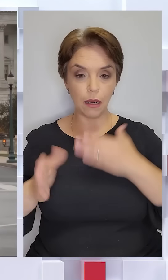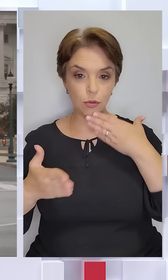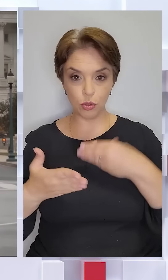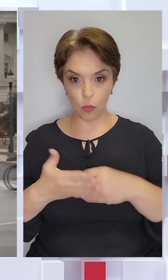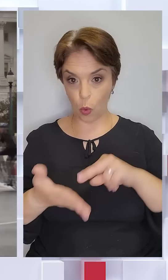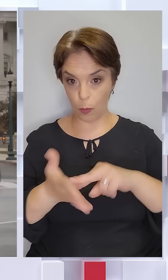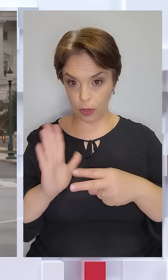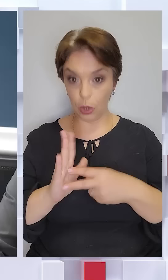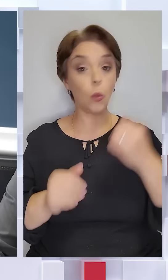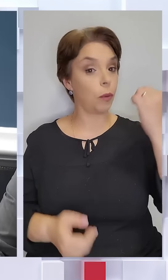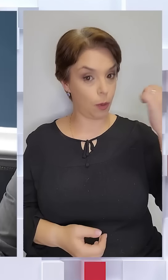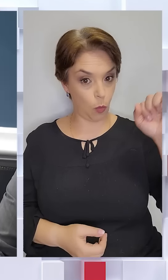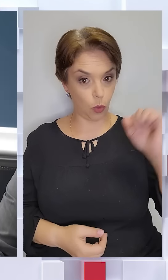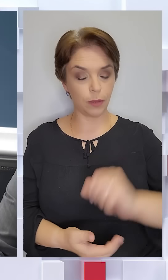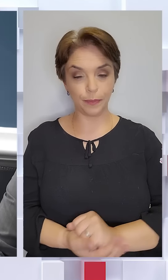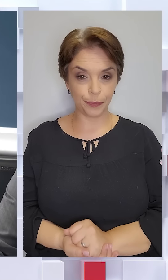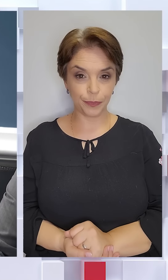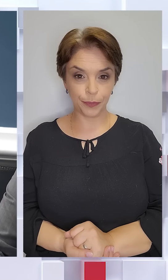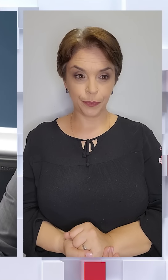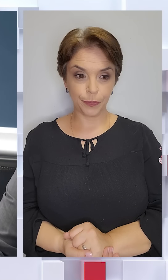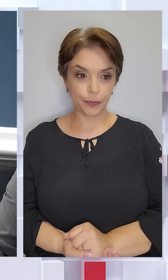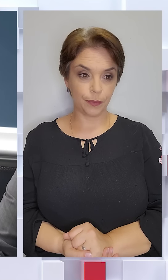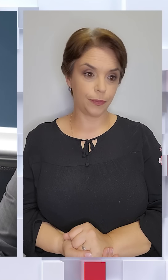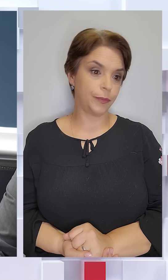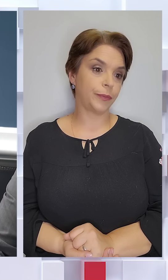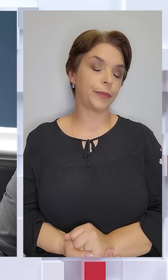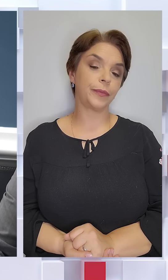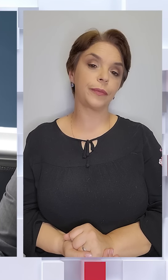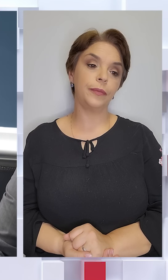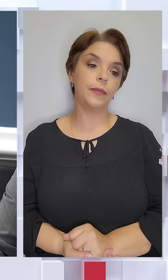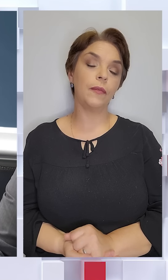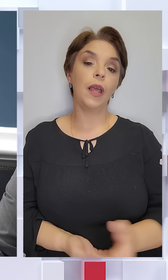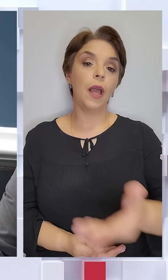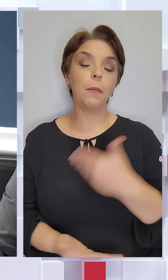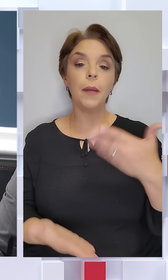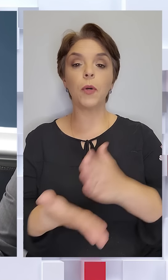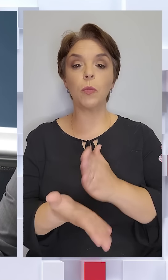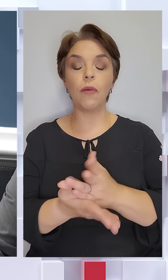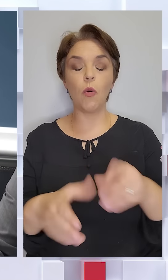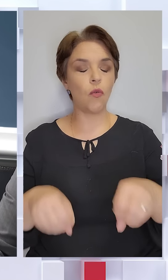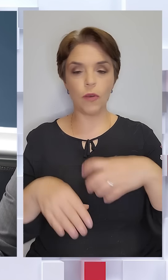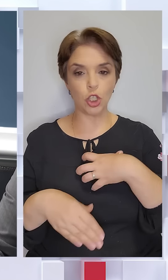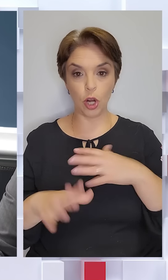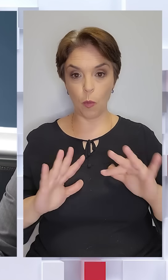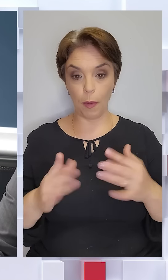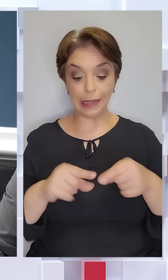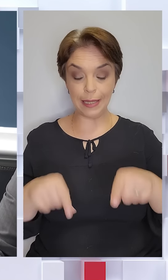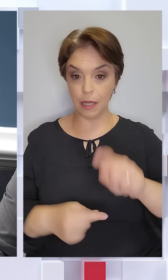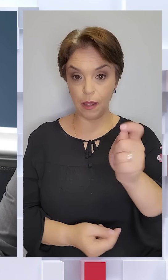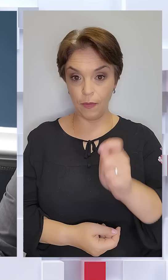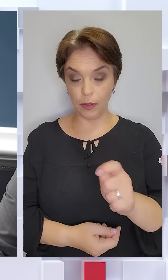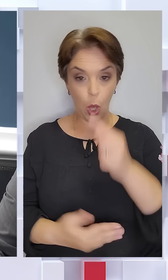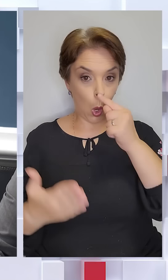свого плану перемоги. We are at a crucial moment in this war with Ми перебуваємо у вирішальному моменті цієї